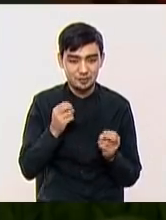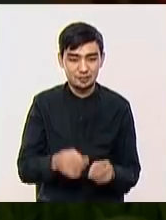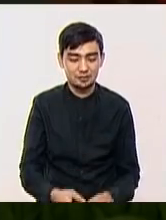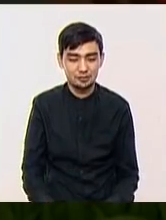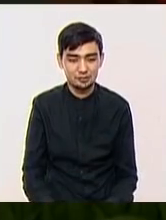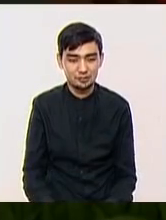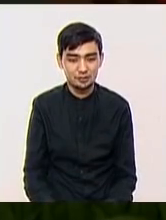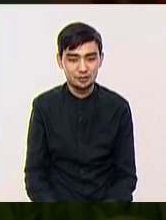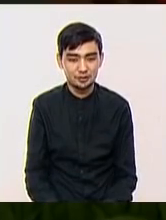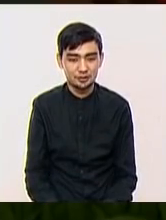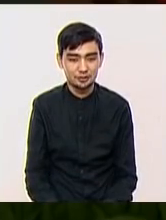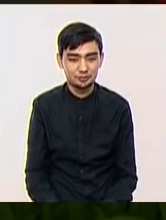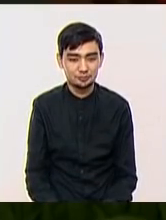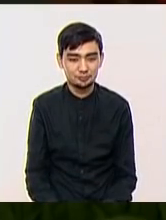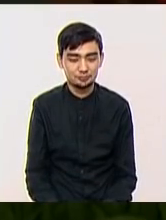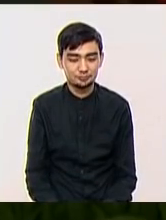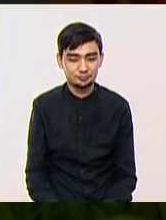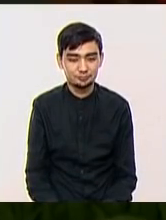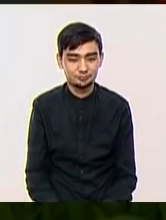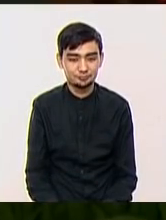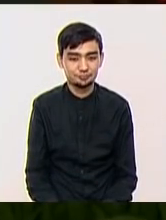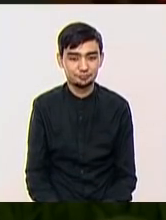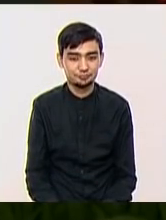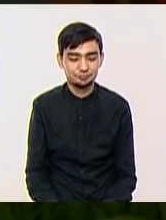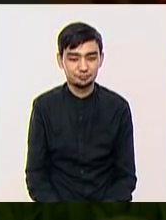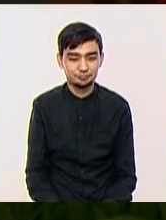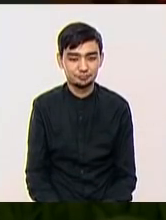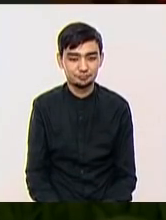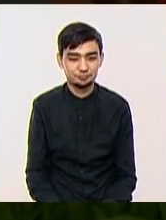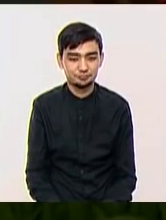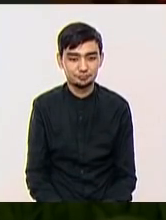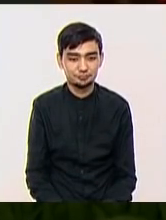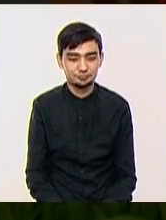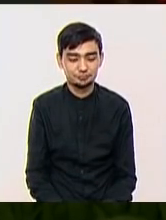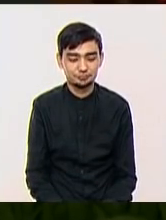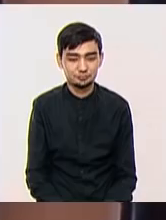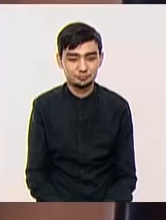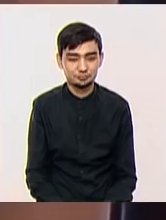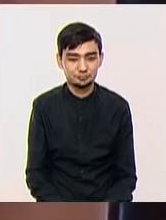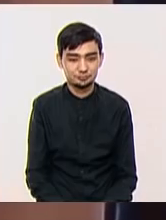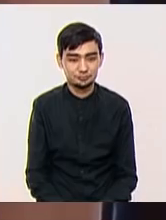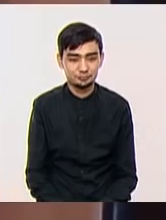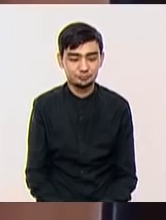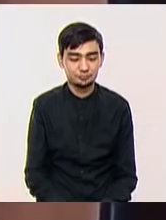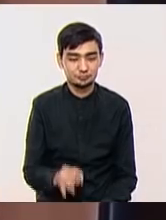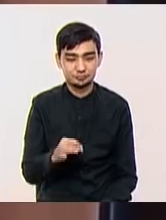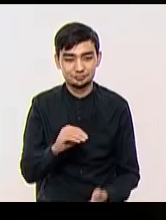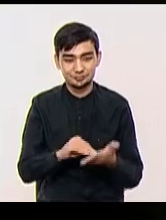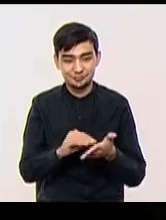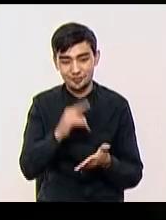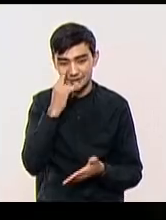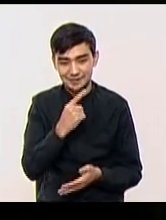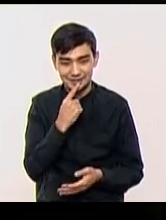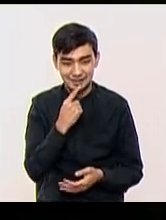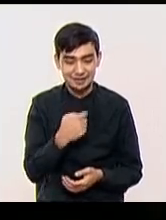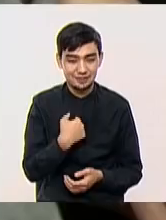Бізде қазақша мәзір ашылғалы бері бар негізінде, бірақ көп сұранысқа ие емес. Біз осы өз тілімізді